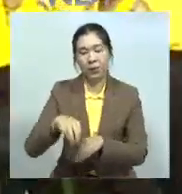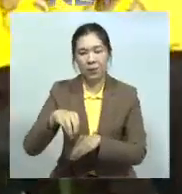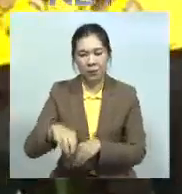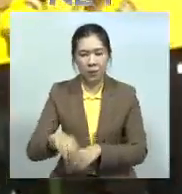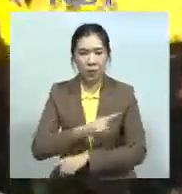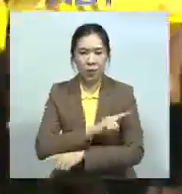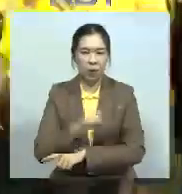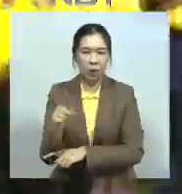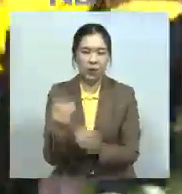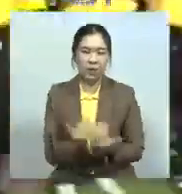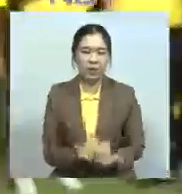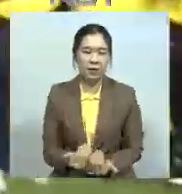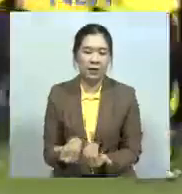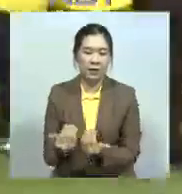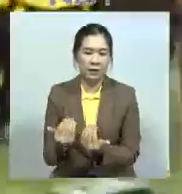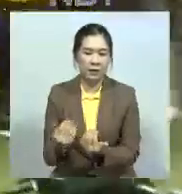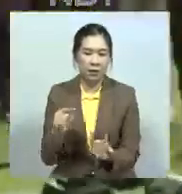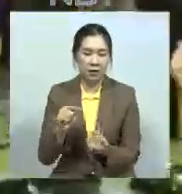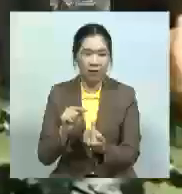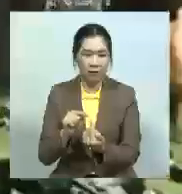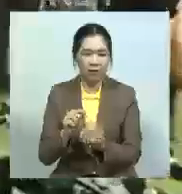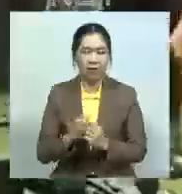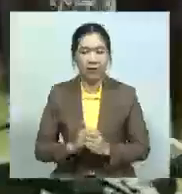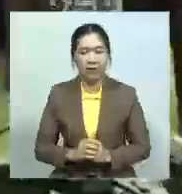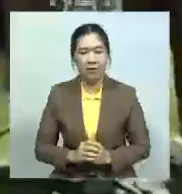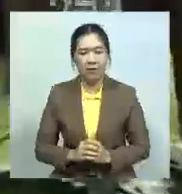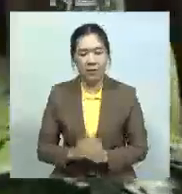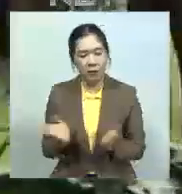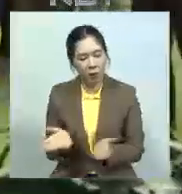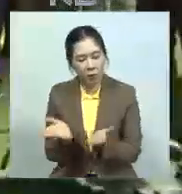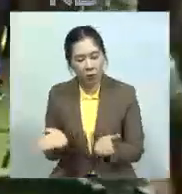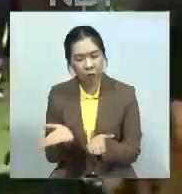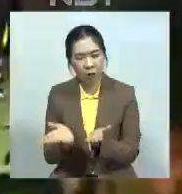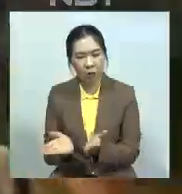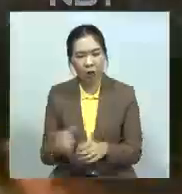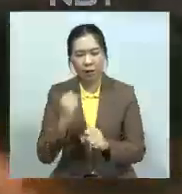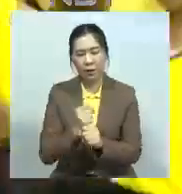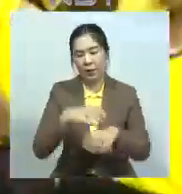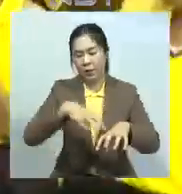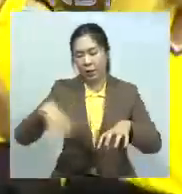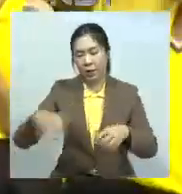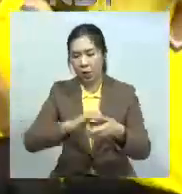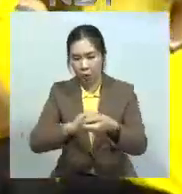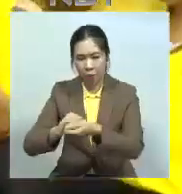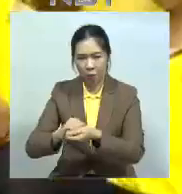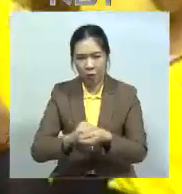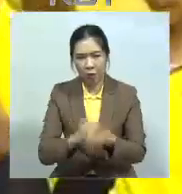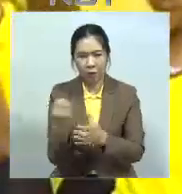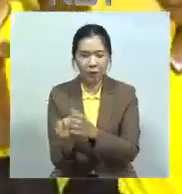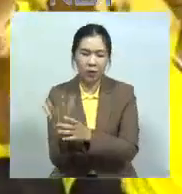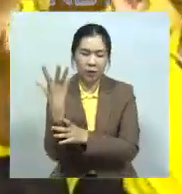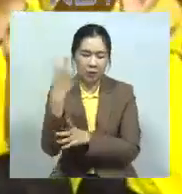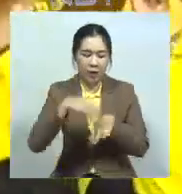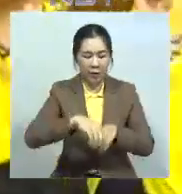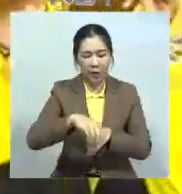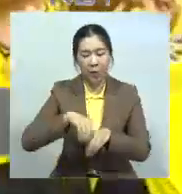คลพระราชพิธีบรมราชาภิเษกและยังเป็นการรณรงค์ส่งเสริมให้ทุกภาคส่วนมีส่วนร่วมในการปลูกต้นไม้และเพิ่มพื้น